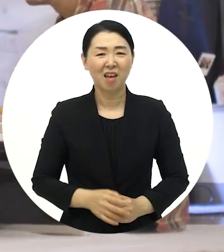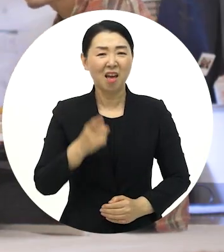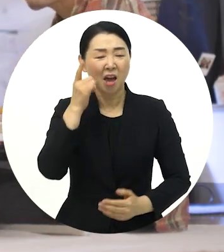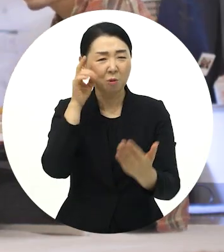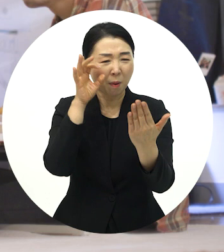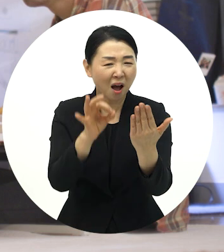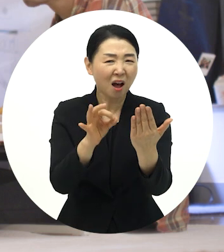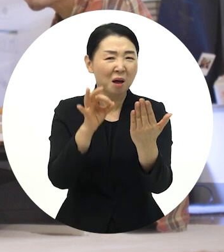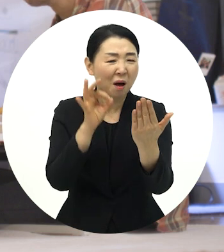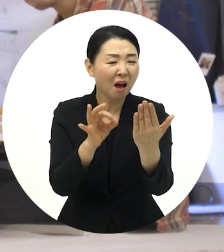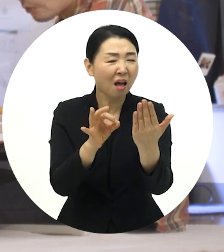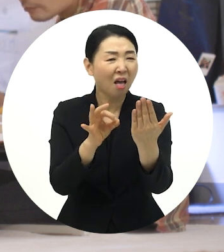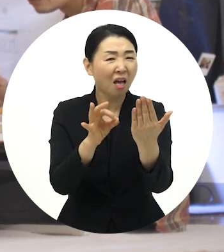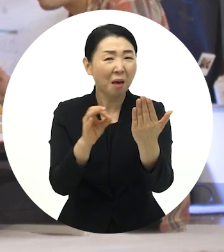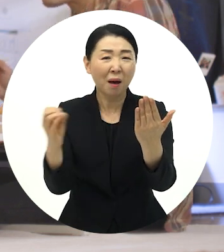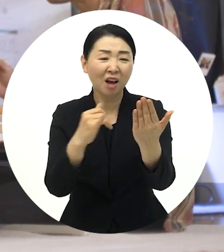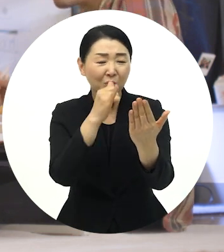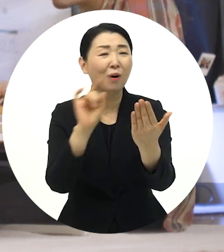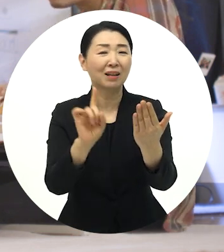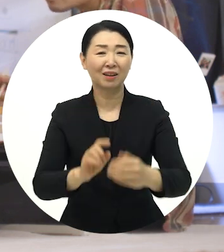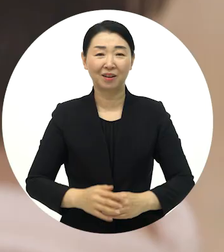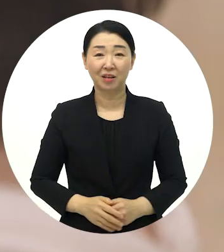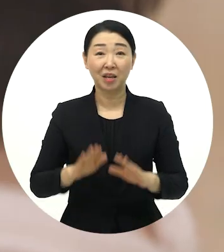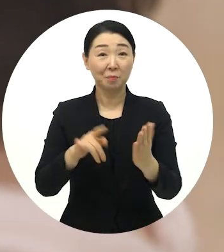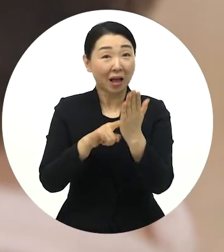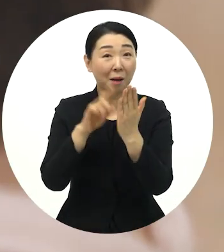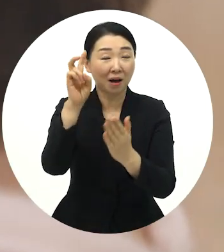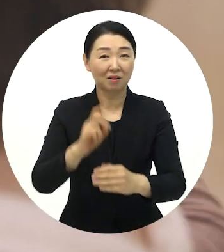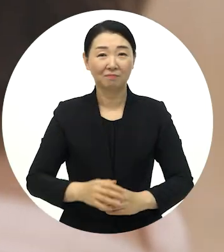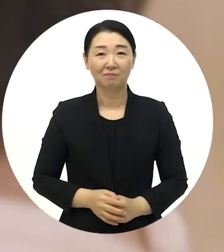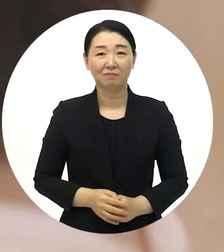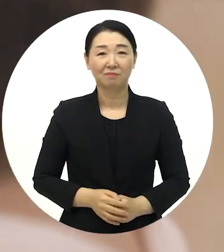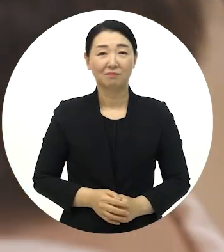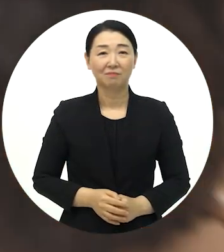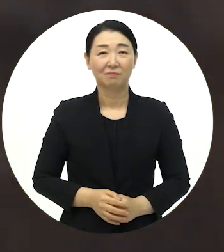백날 핸드폰 들어봐라. 제가 나오는 거. 아니야. 이번에는 나올걸?